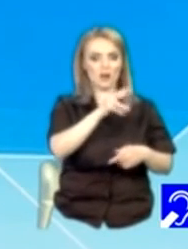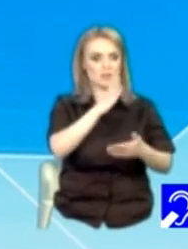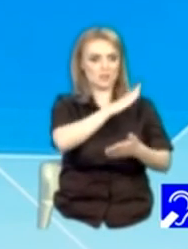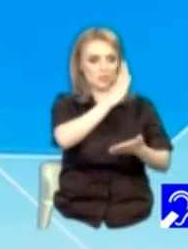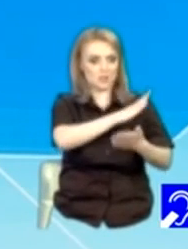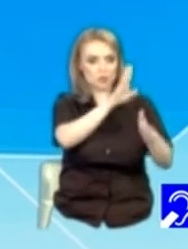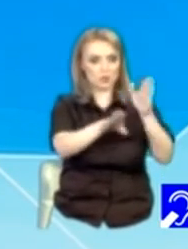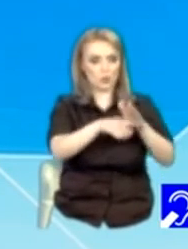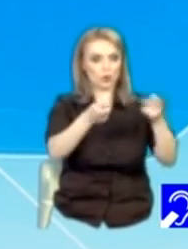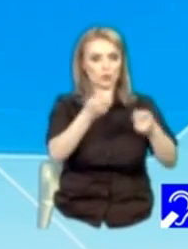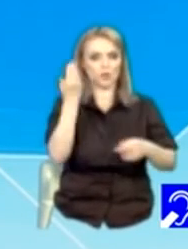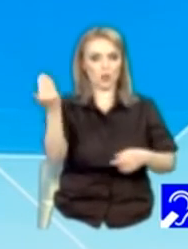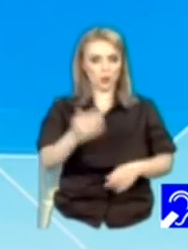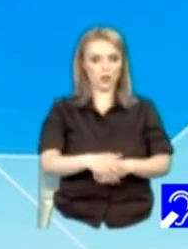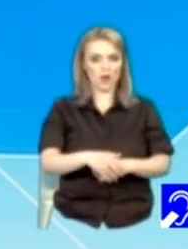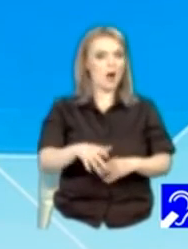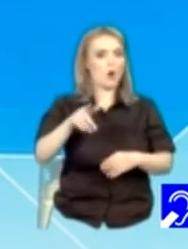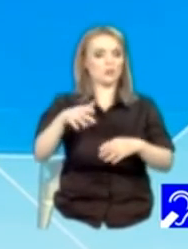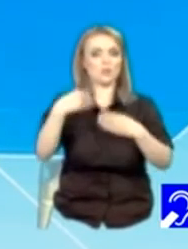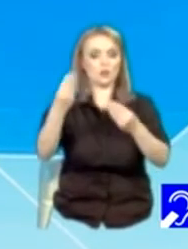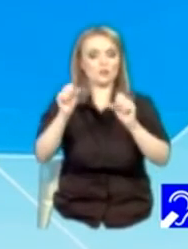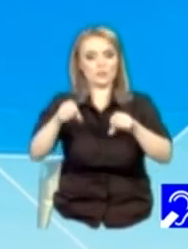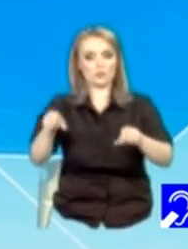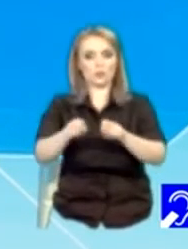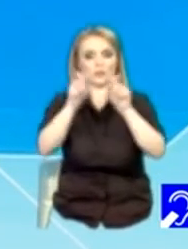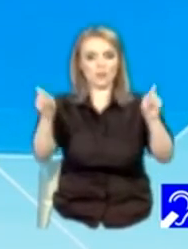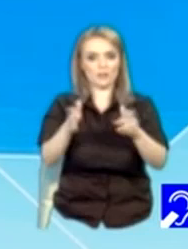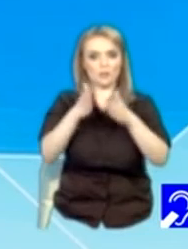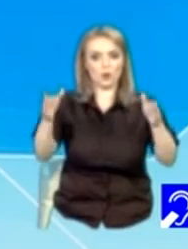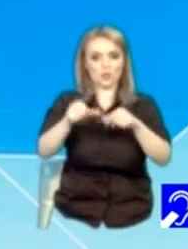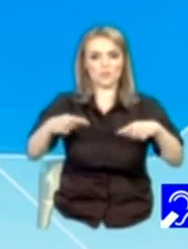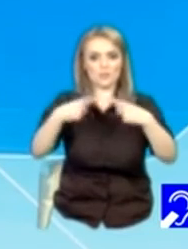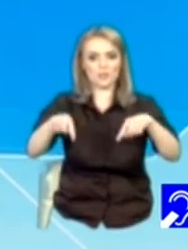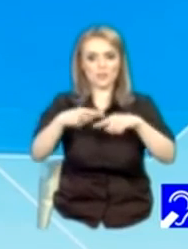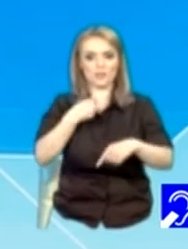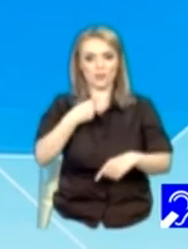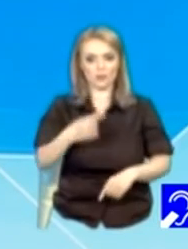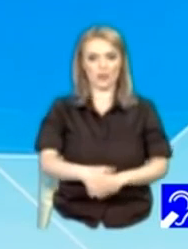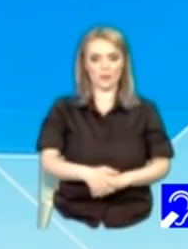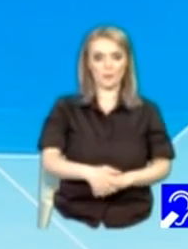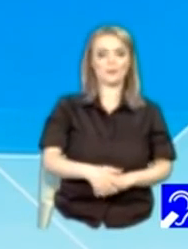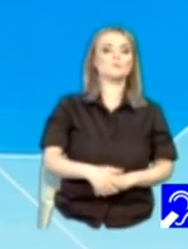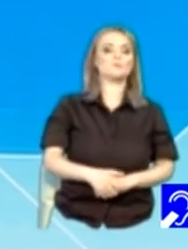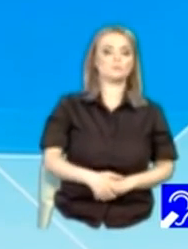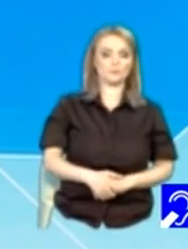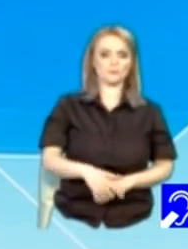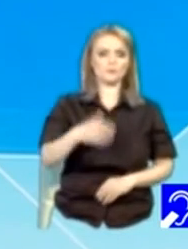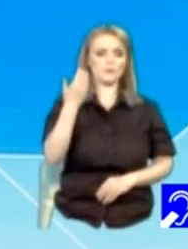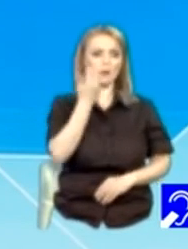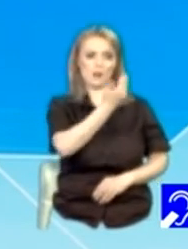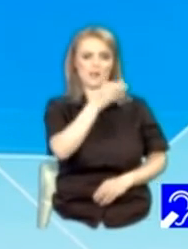cetățenii aflați în afara granițelor Republicii Moldova, fiind expulzați, practic deportați, precum